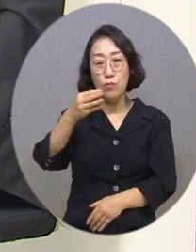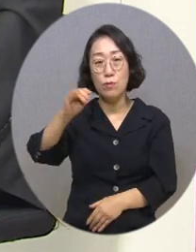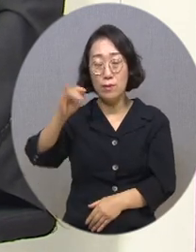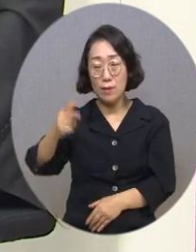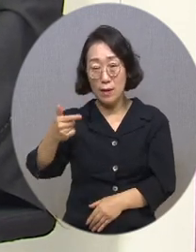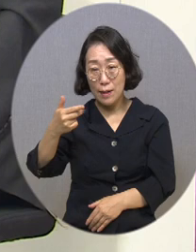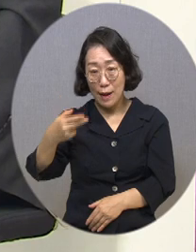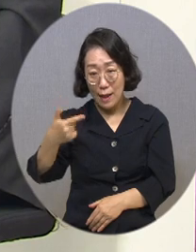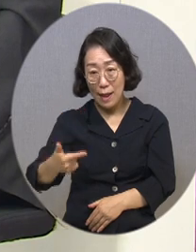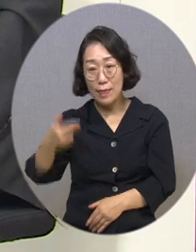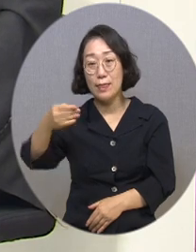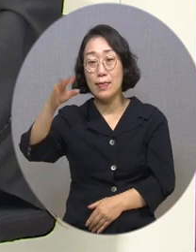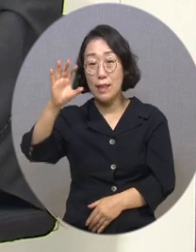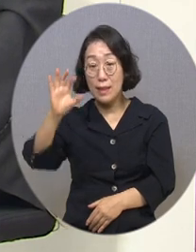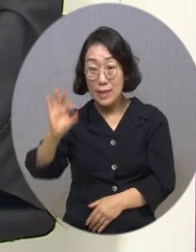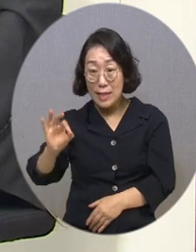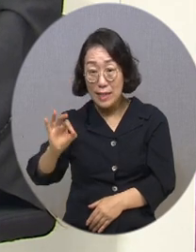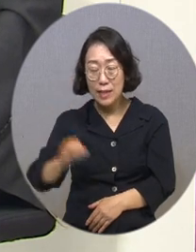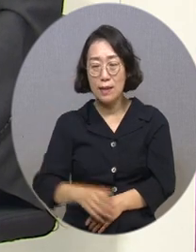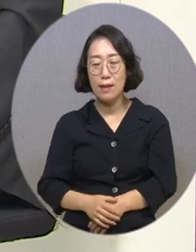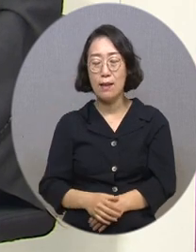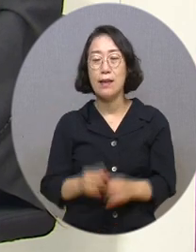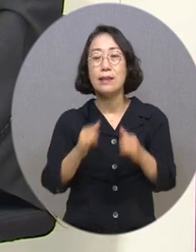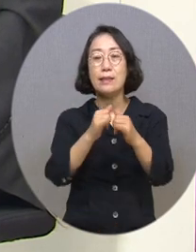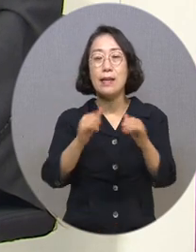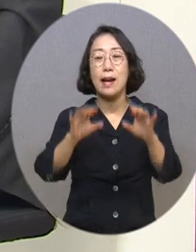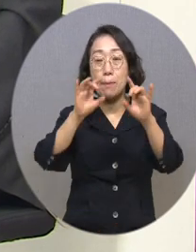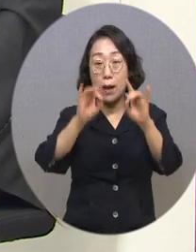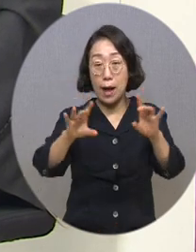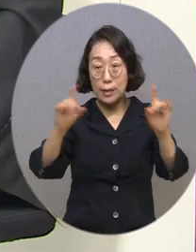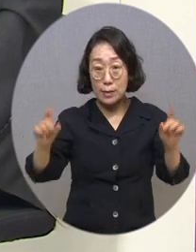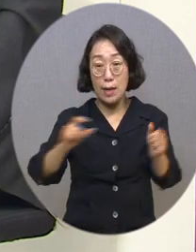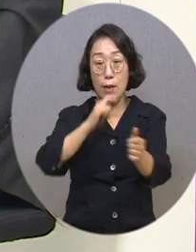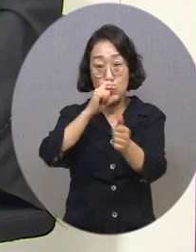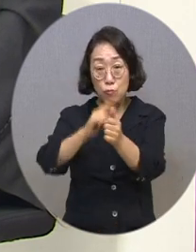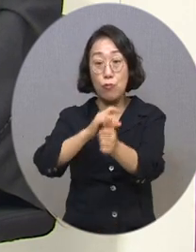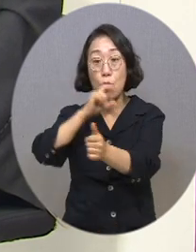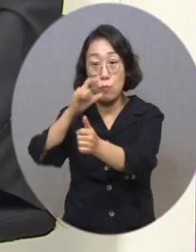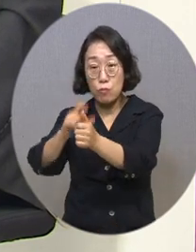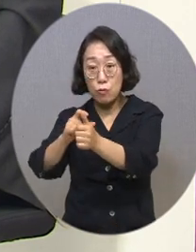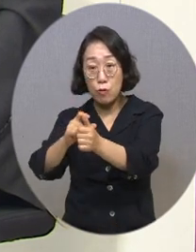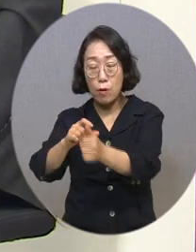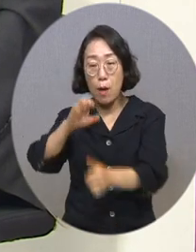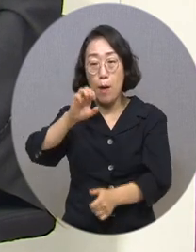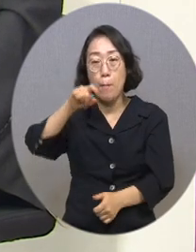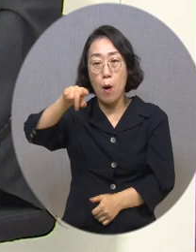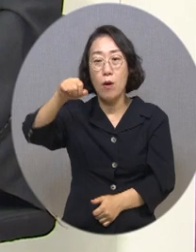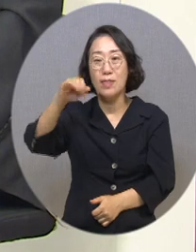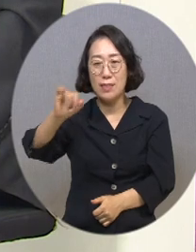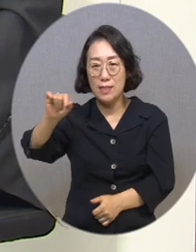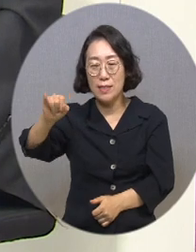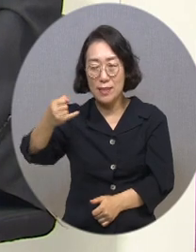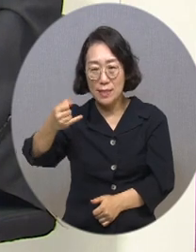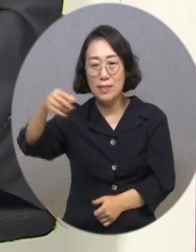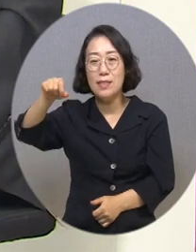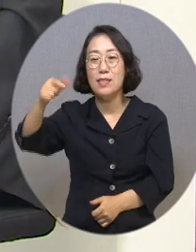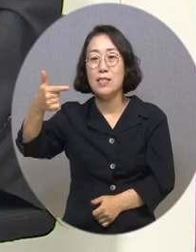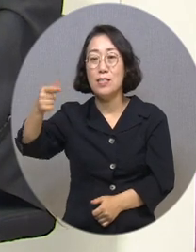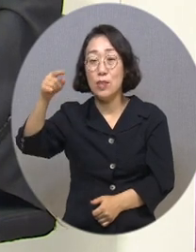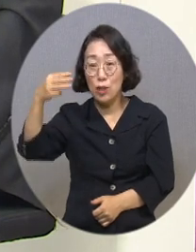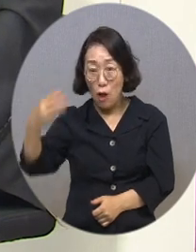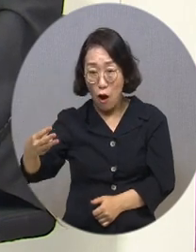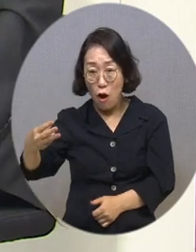브랜딩이라고 하고 그걸 사람한테 말하는 것, 그것을 퍼스널 브랜딩이라고 전체적으로 이제 이야기를